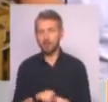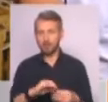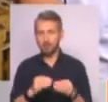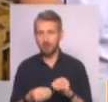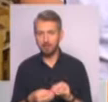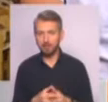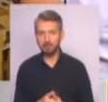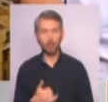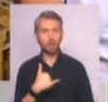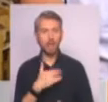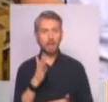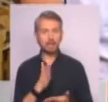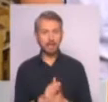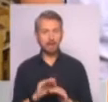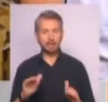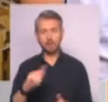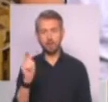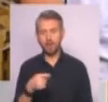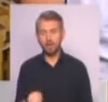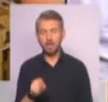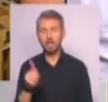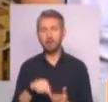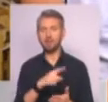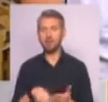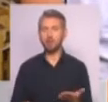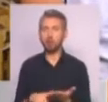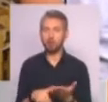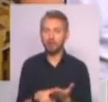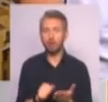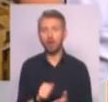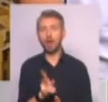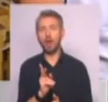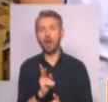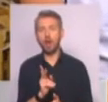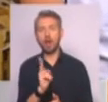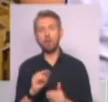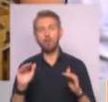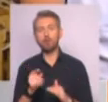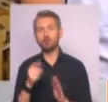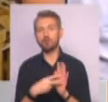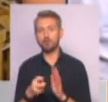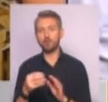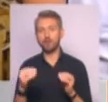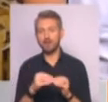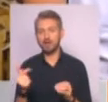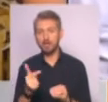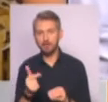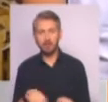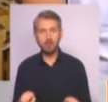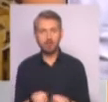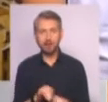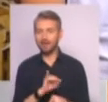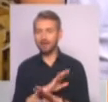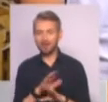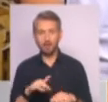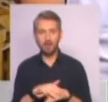проблемы. У нас есть дети войны, им отменили субсидию, а кого меньше 1710 гривен, так и не начислили